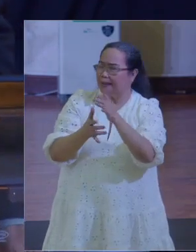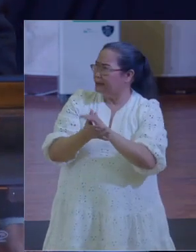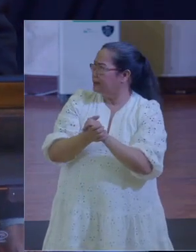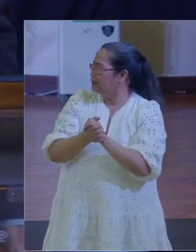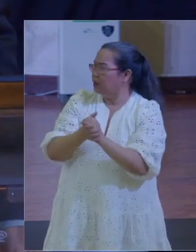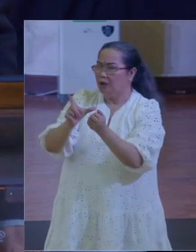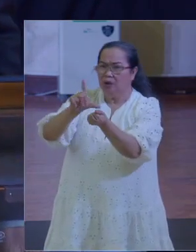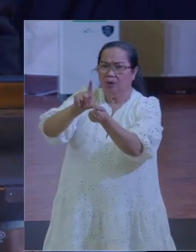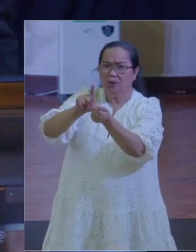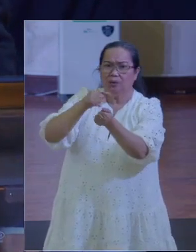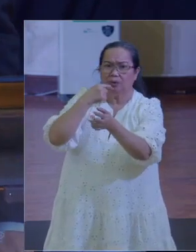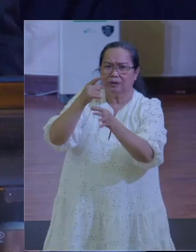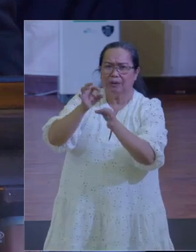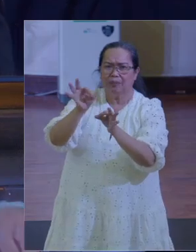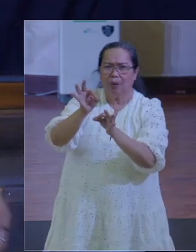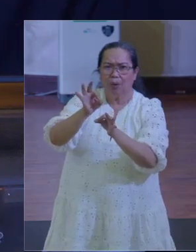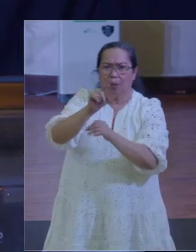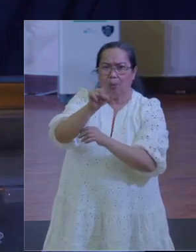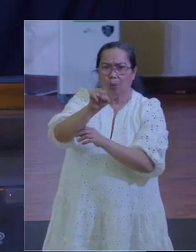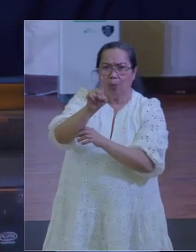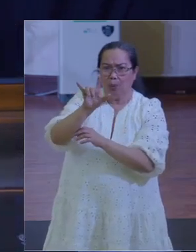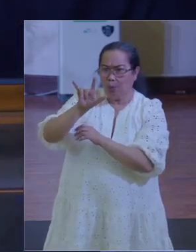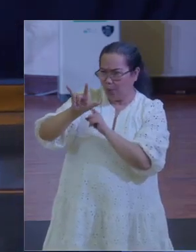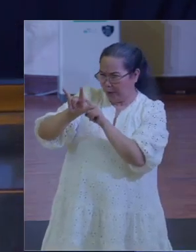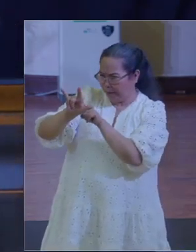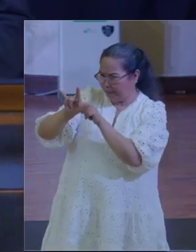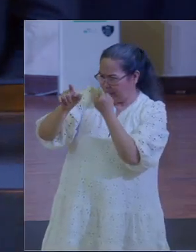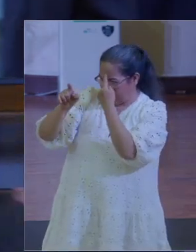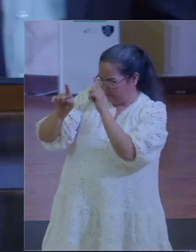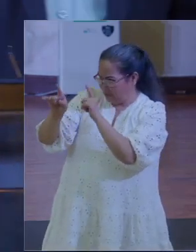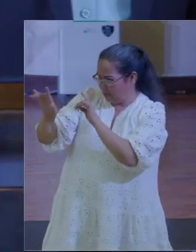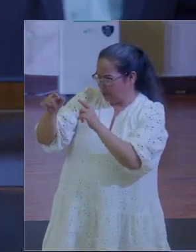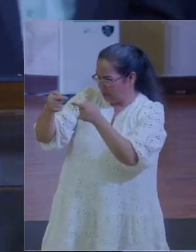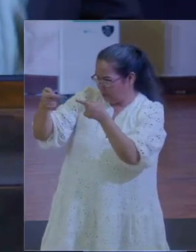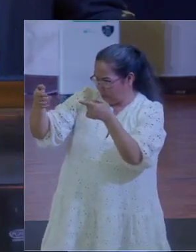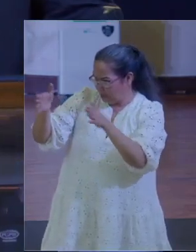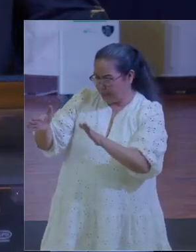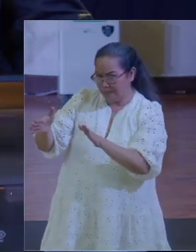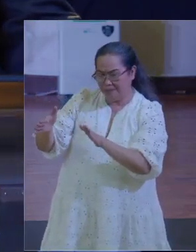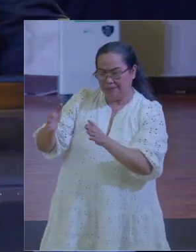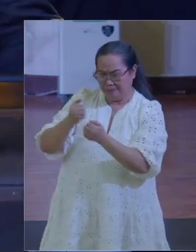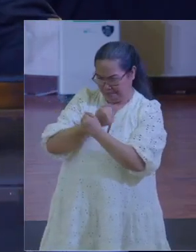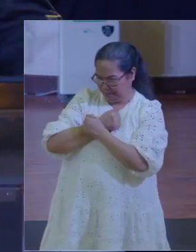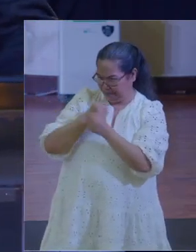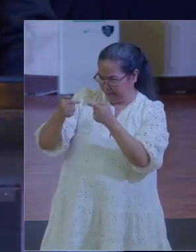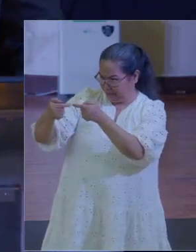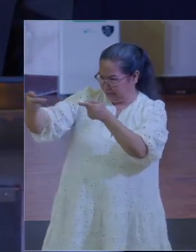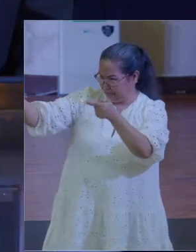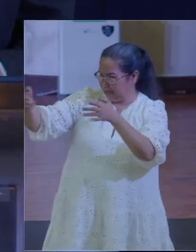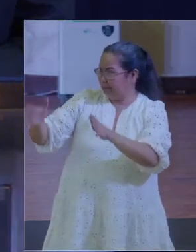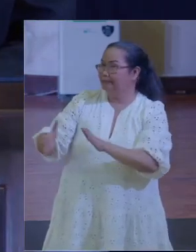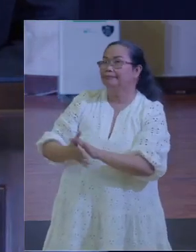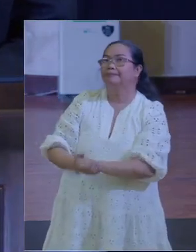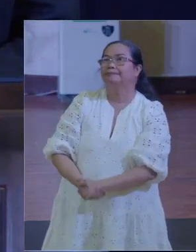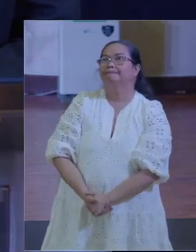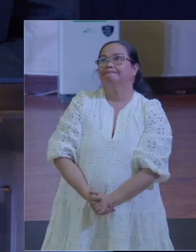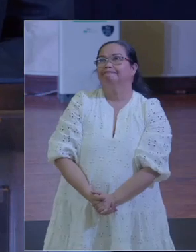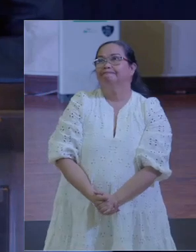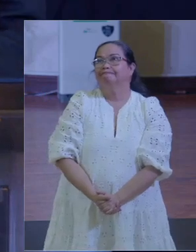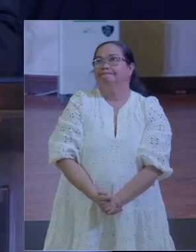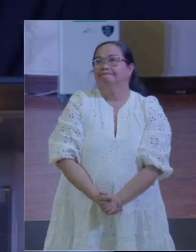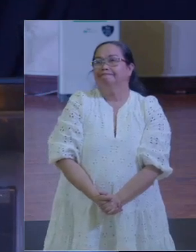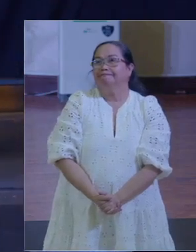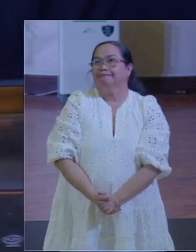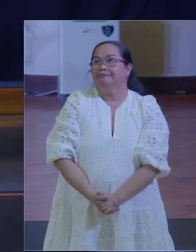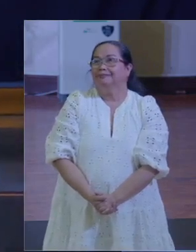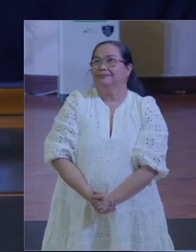ni Luke sa atin. One is love for enemies. Love for enemies. Ayan, next slide.